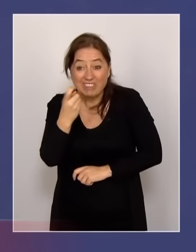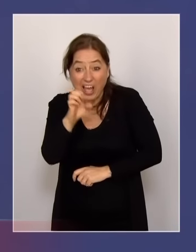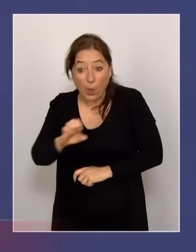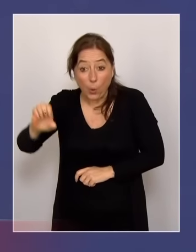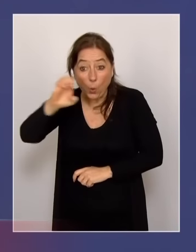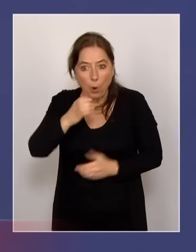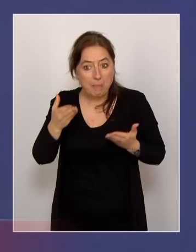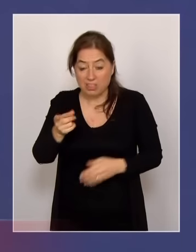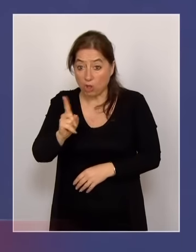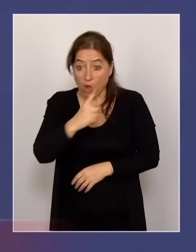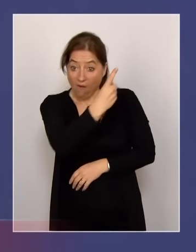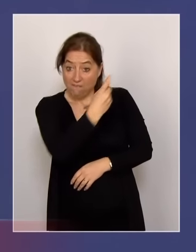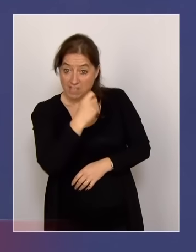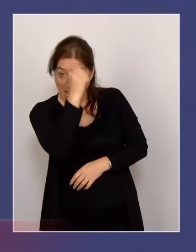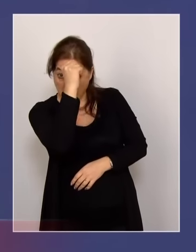ou asiatiques,